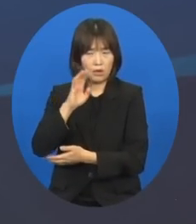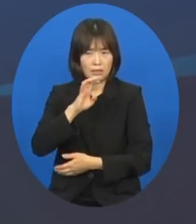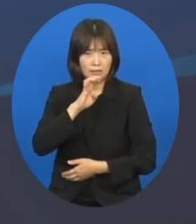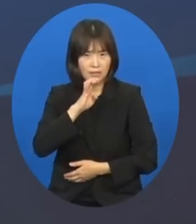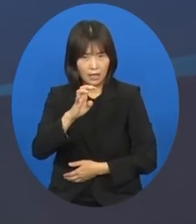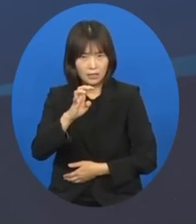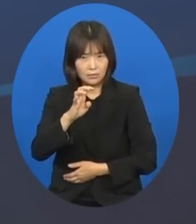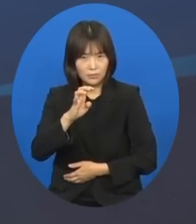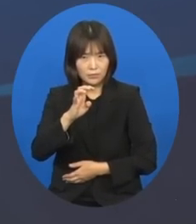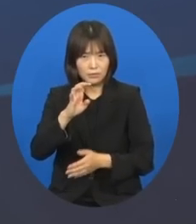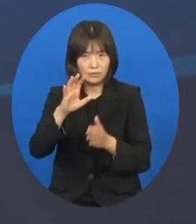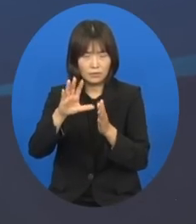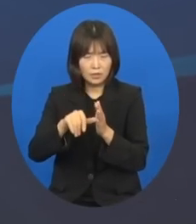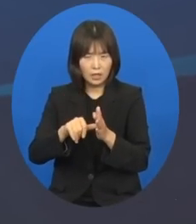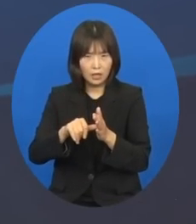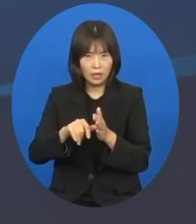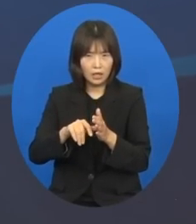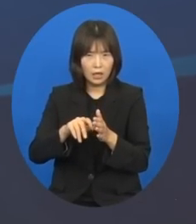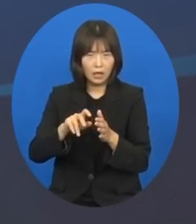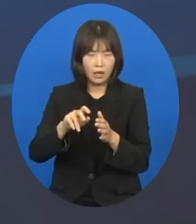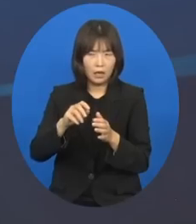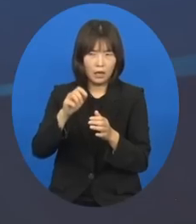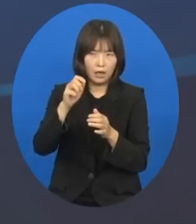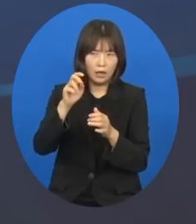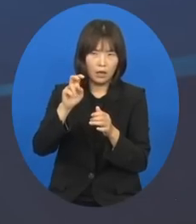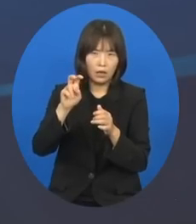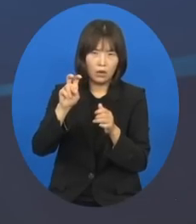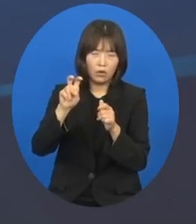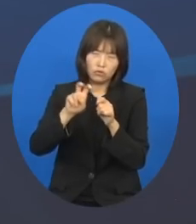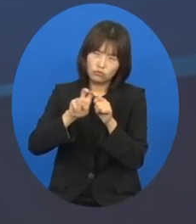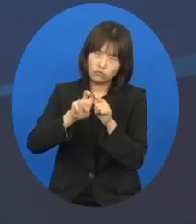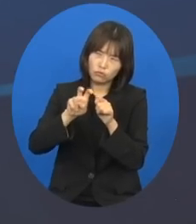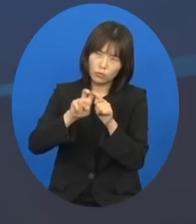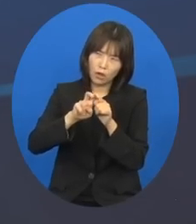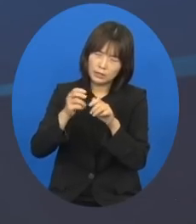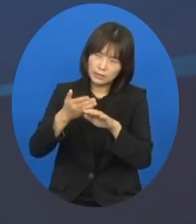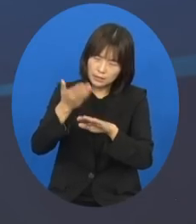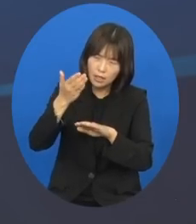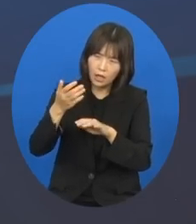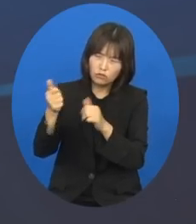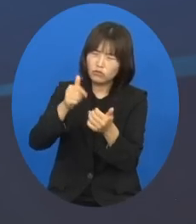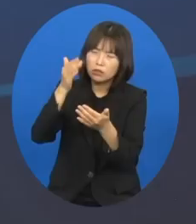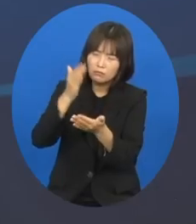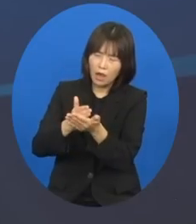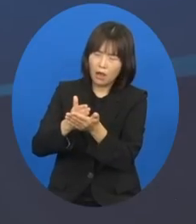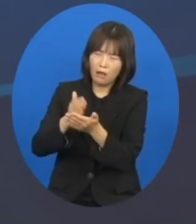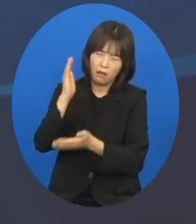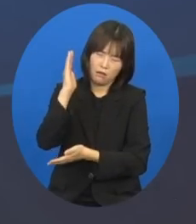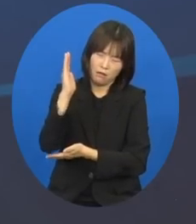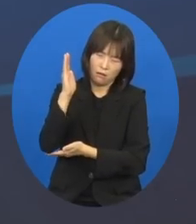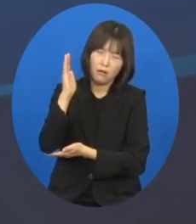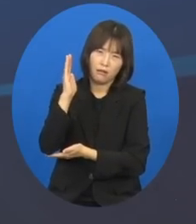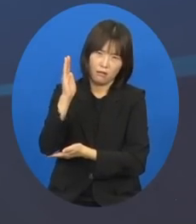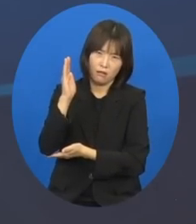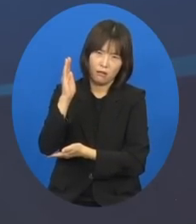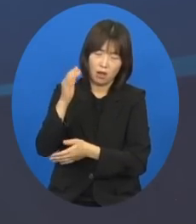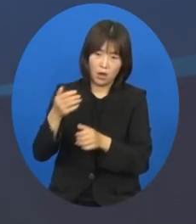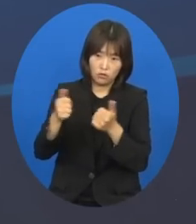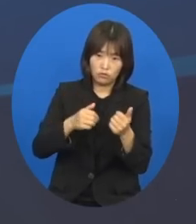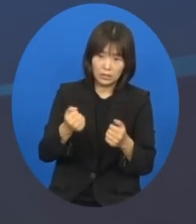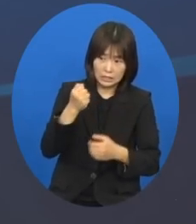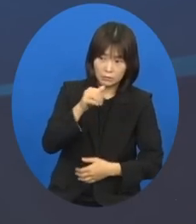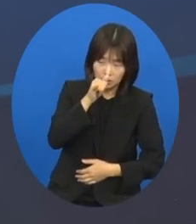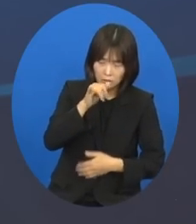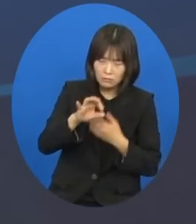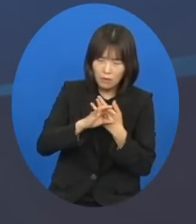설교에 20번 이상 죽지 말라는 얘기를 했습니다 죽을 힘으로 버티면 살 수도 있고